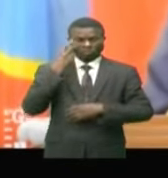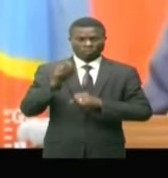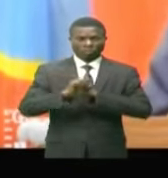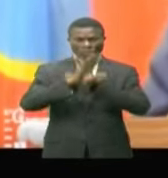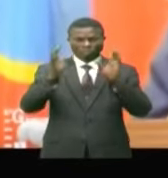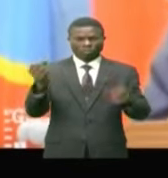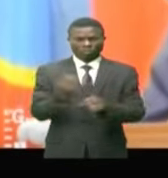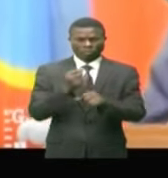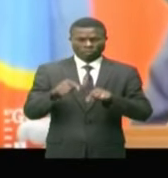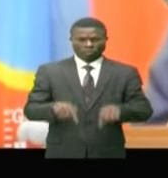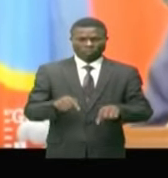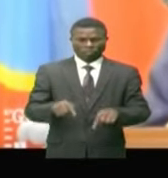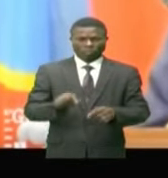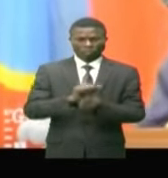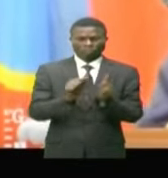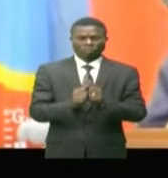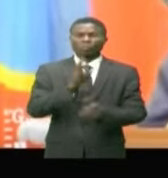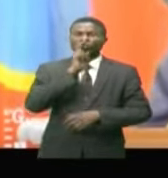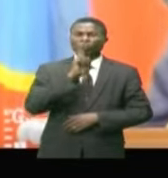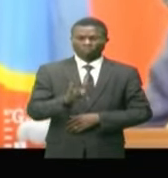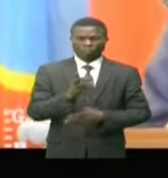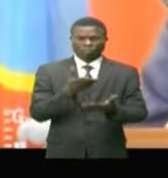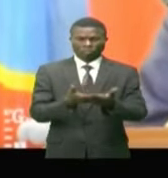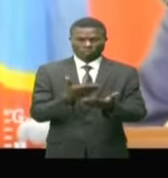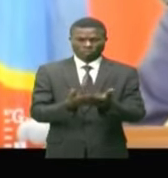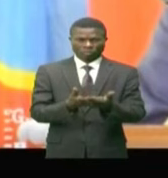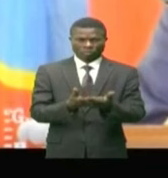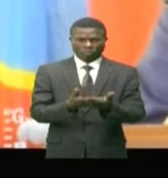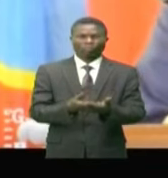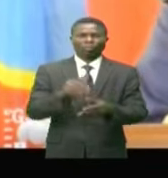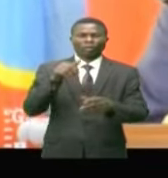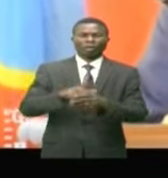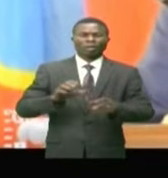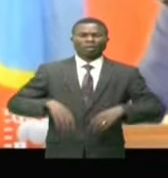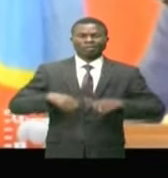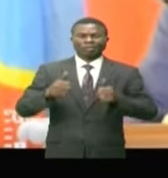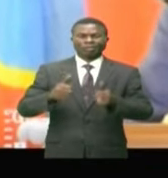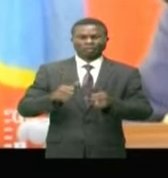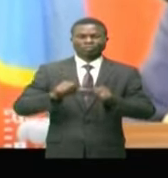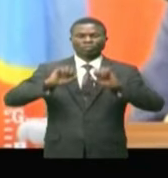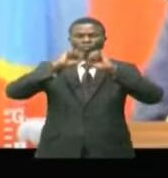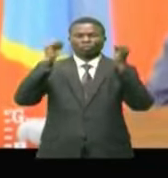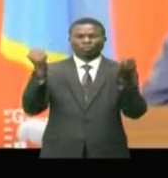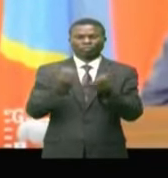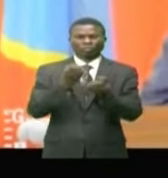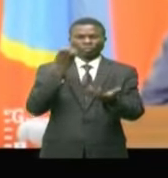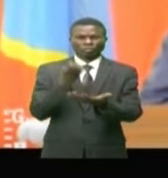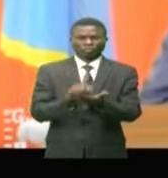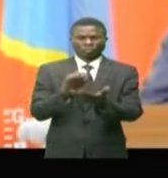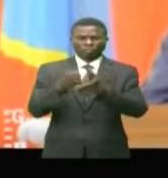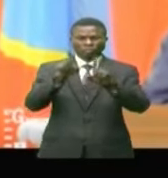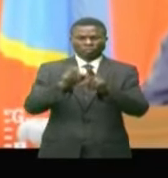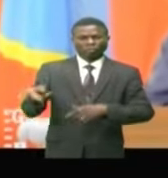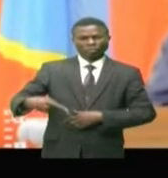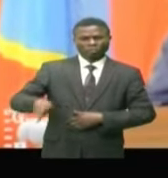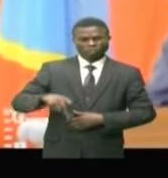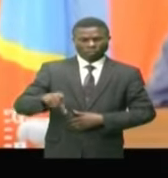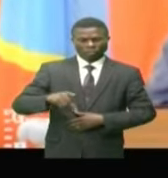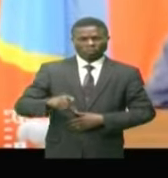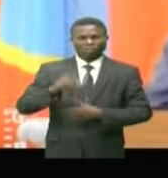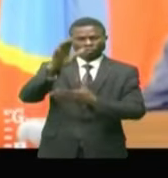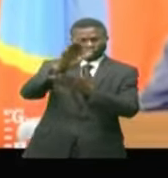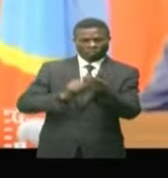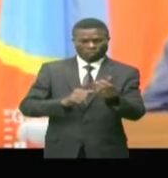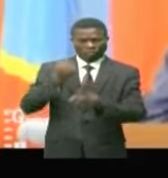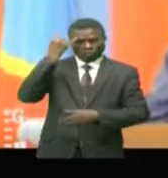produisent aujourd'hui des effets d'entraînement dans plusieurs secteurs de la vie socio-économique provincial est inspiré de la vision du président de